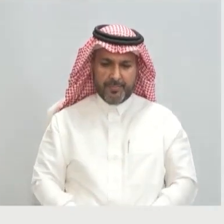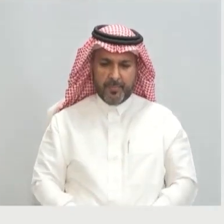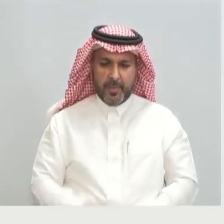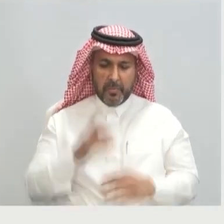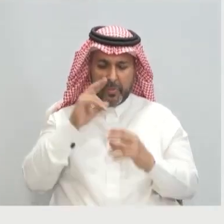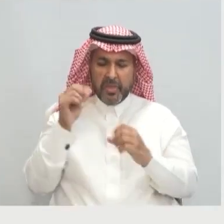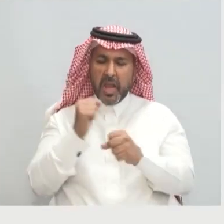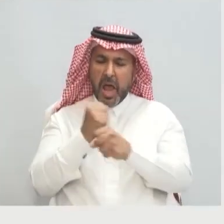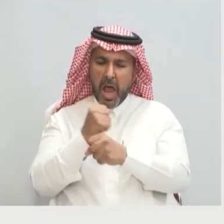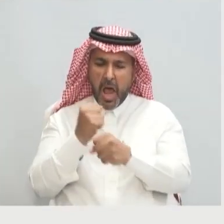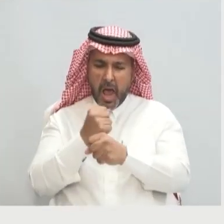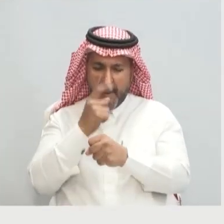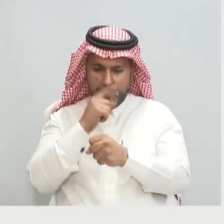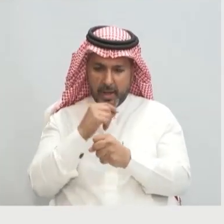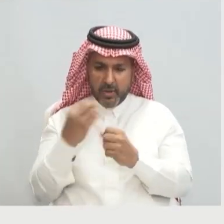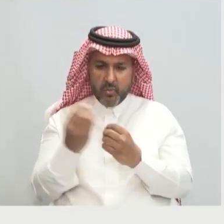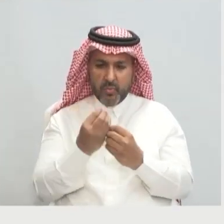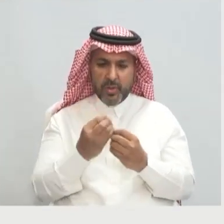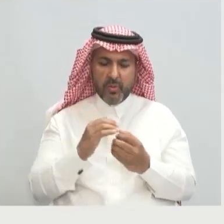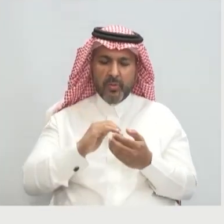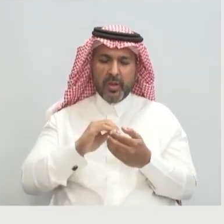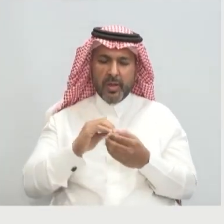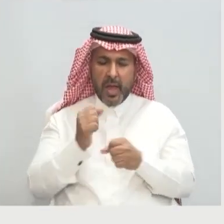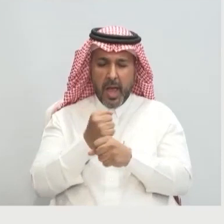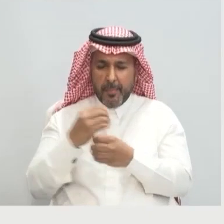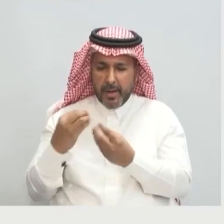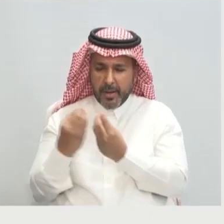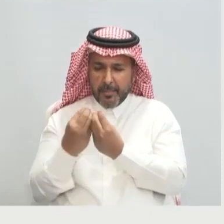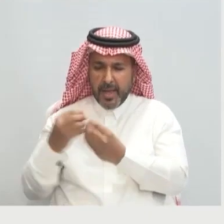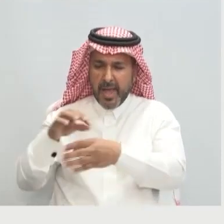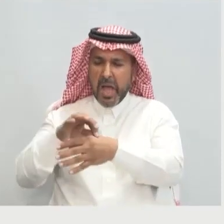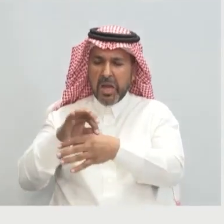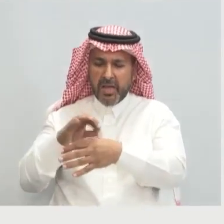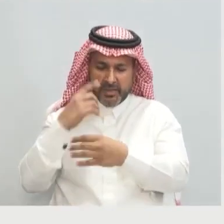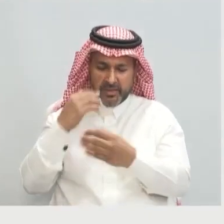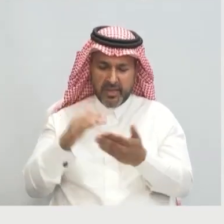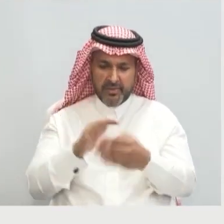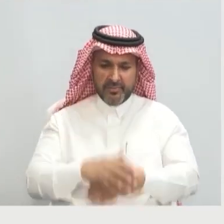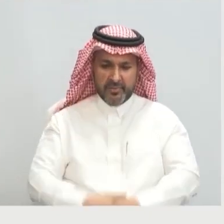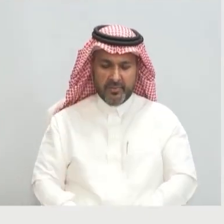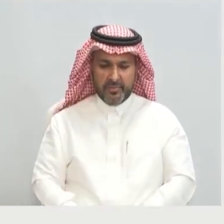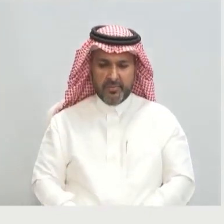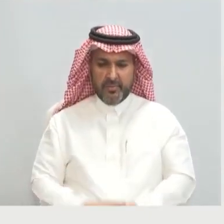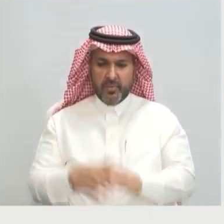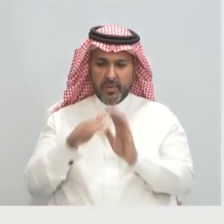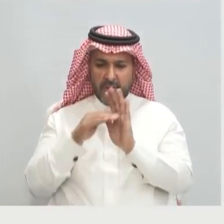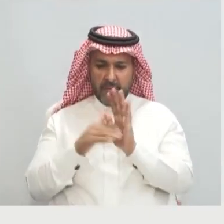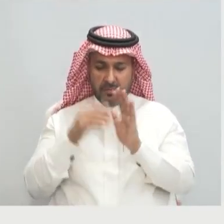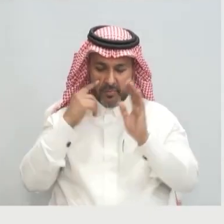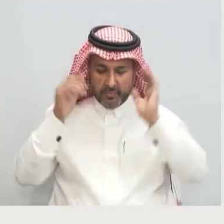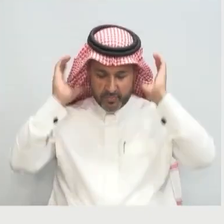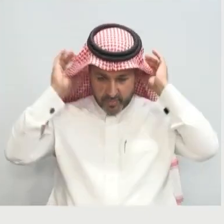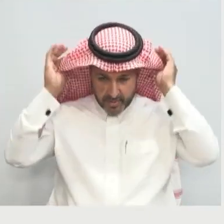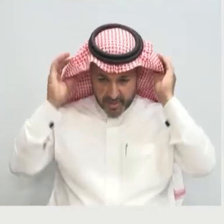انواع منها الشبكات الشخصيه وهي تنشا نظير ان الشخص يقوم بانشائها التواصل